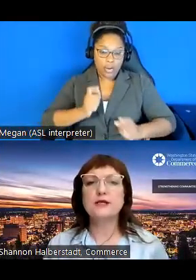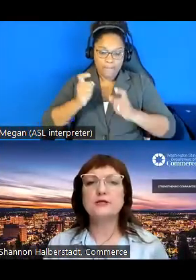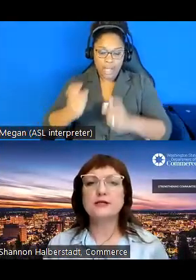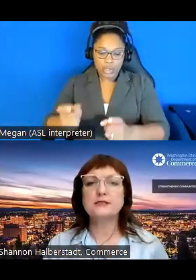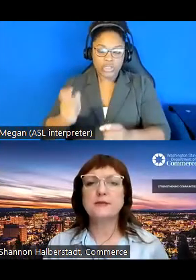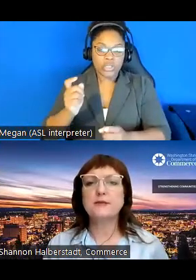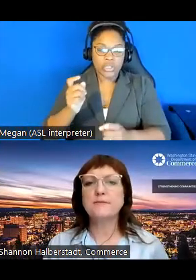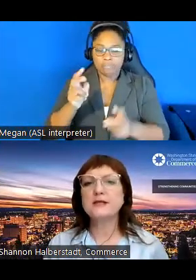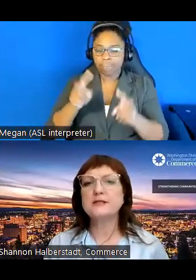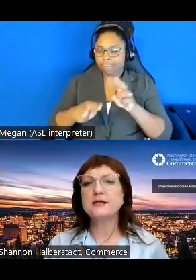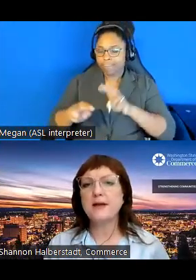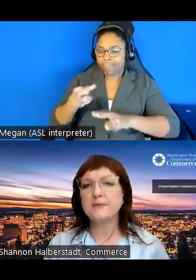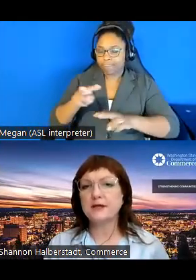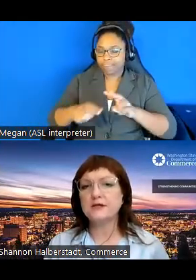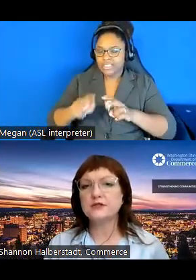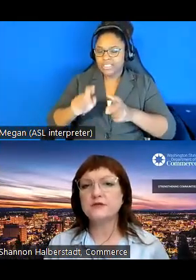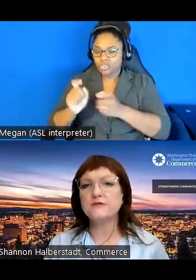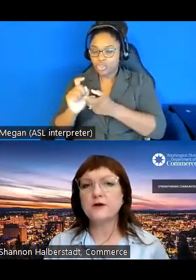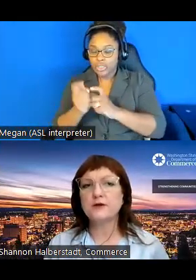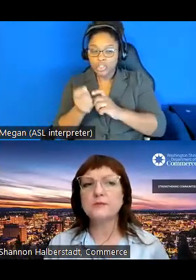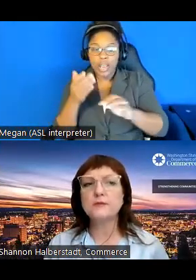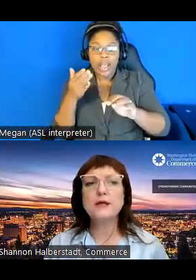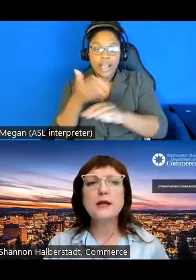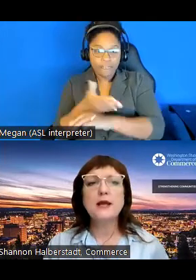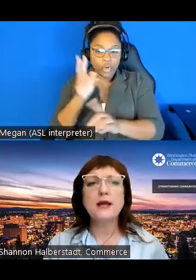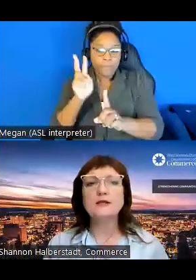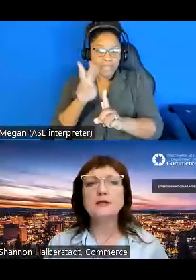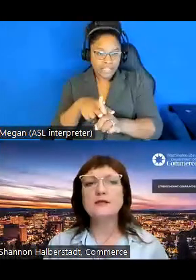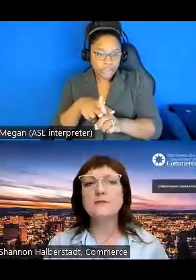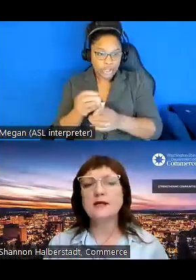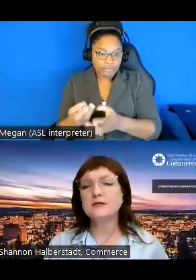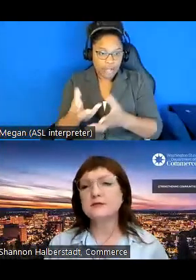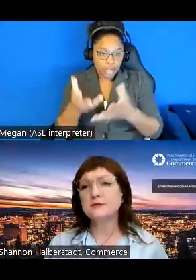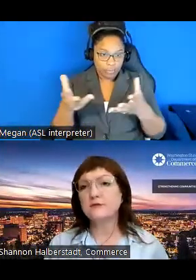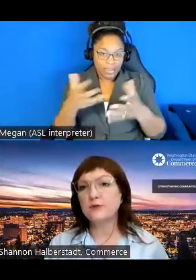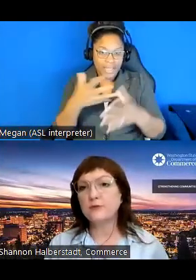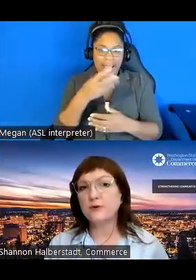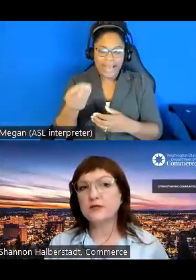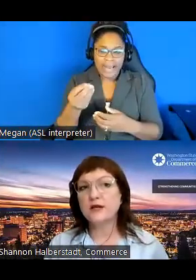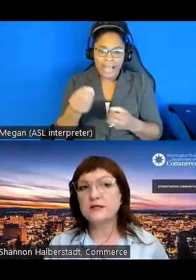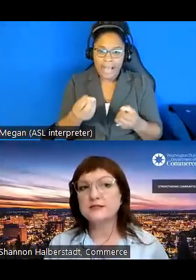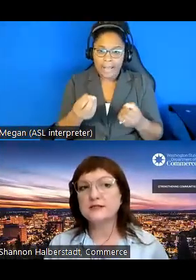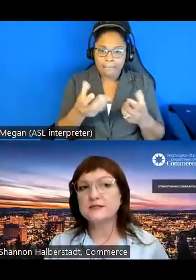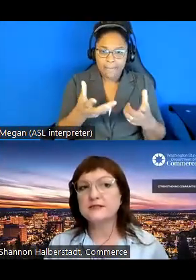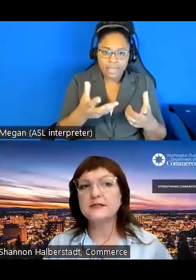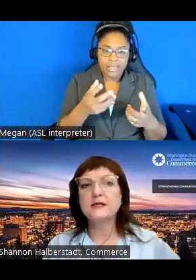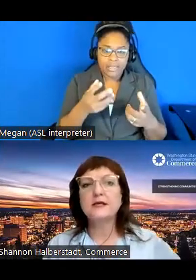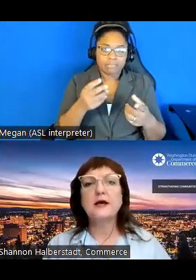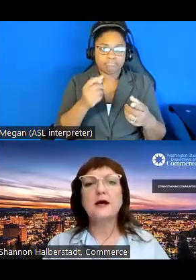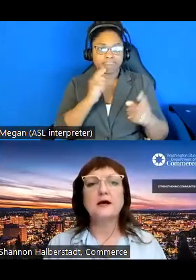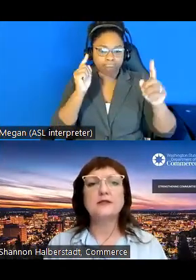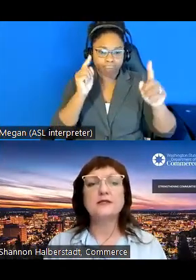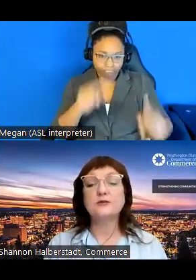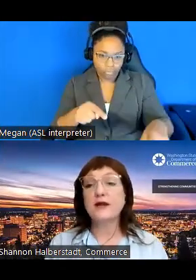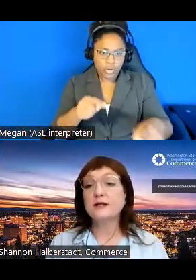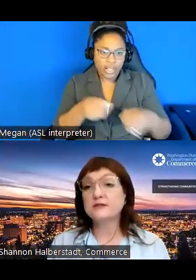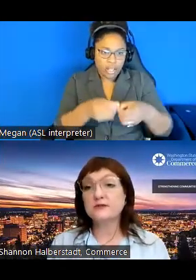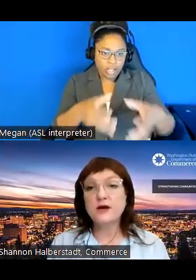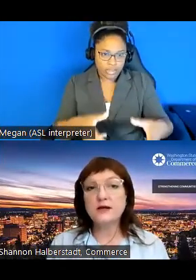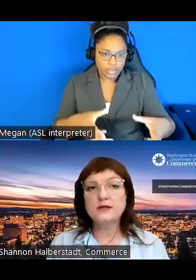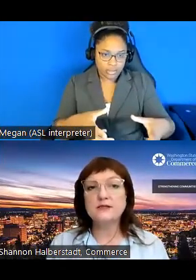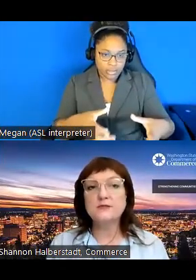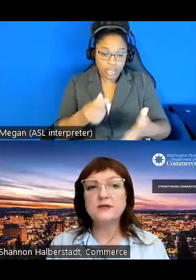금액이 아주 다양하거든요. 그리고 모든 그랜트 금액은 검토 대상이 될 수 있습니다.